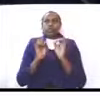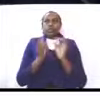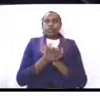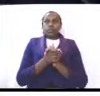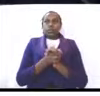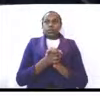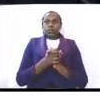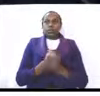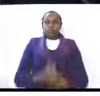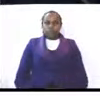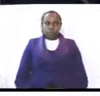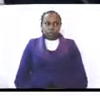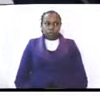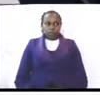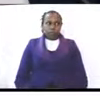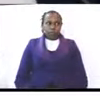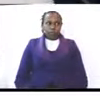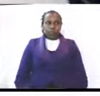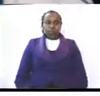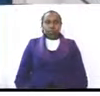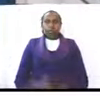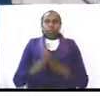Tupate sala ya siku.